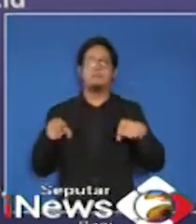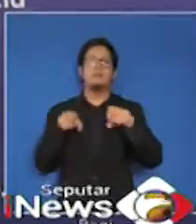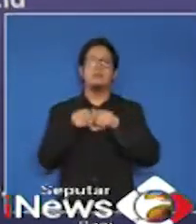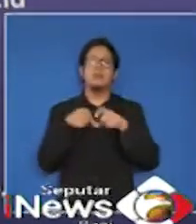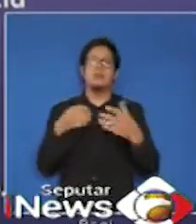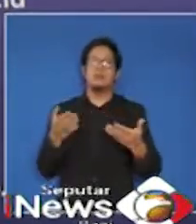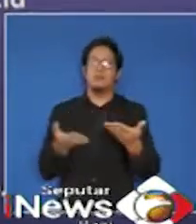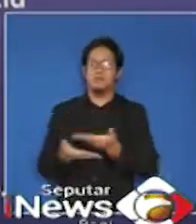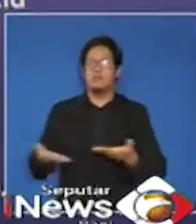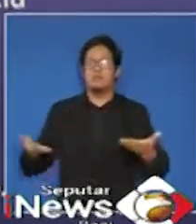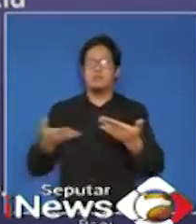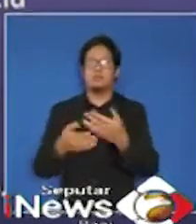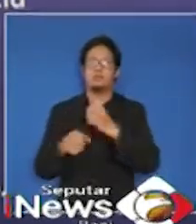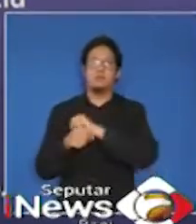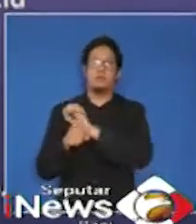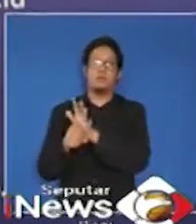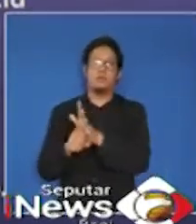dinamika pandemic fitnatin di Indonesia